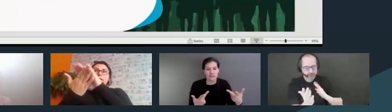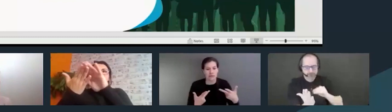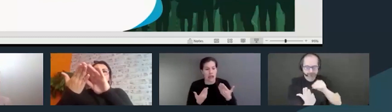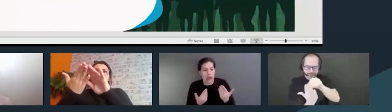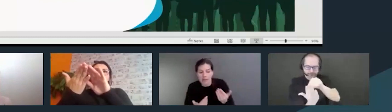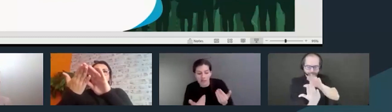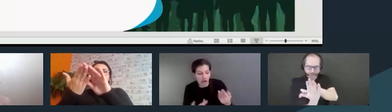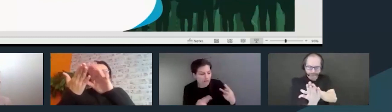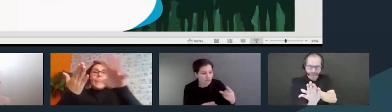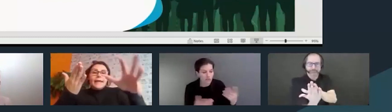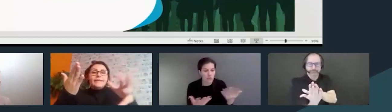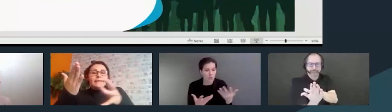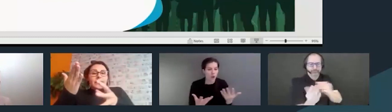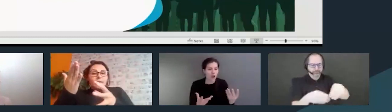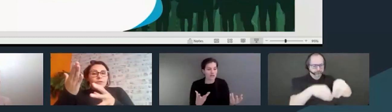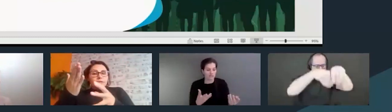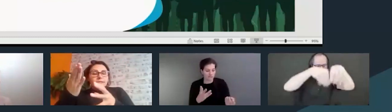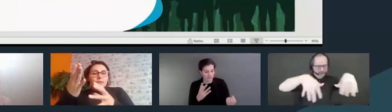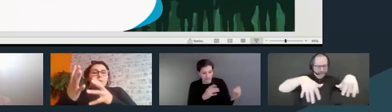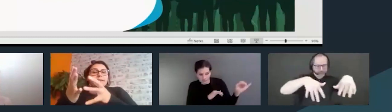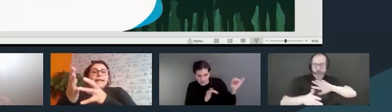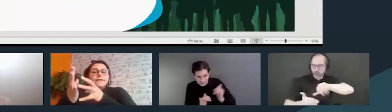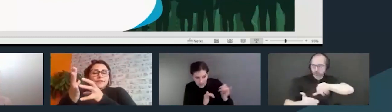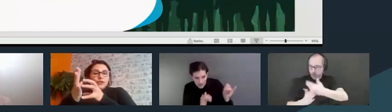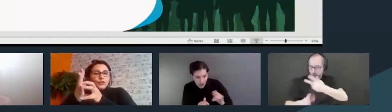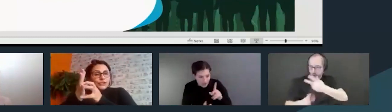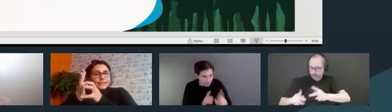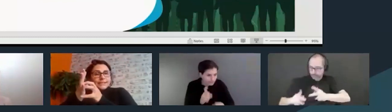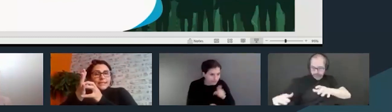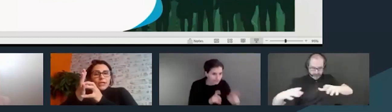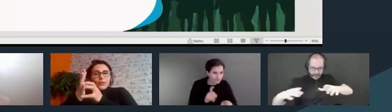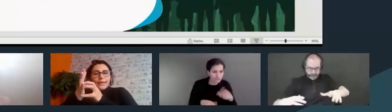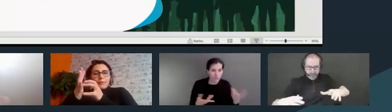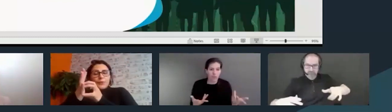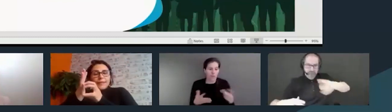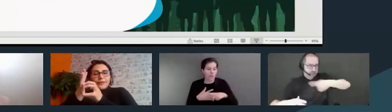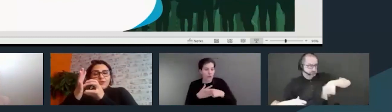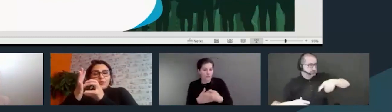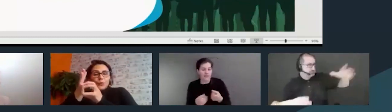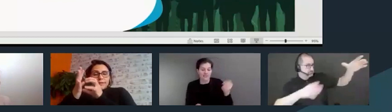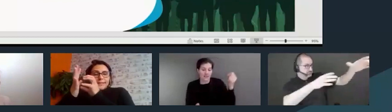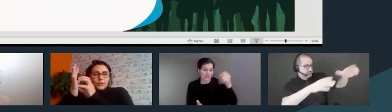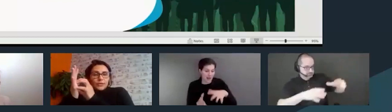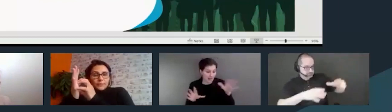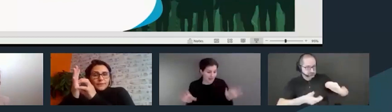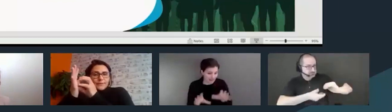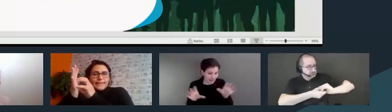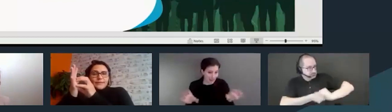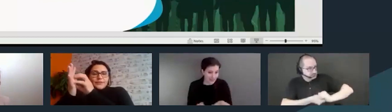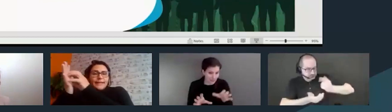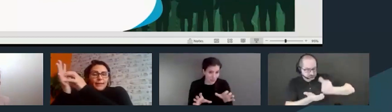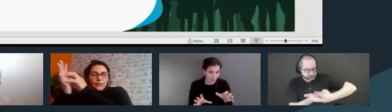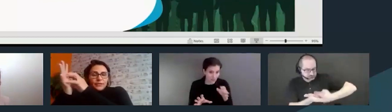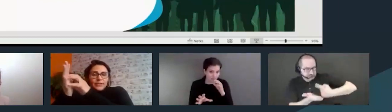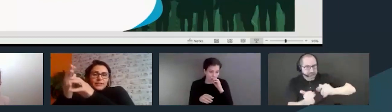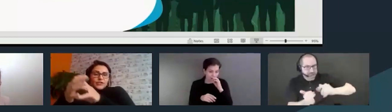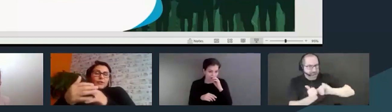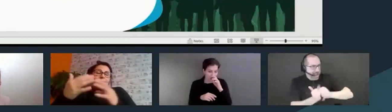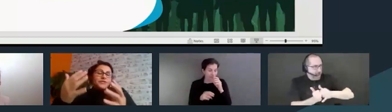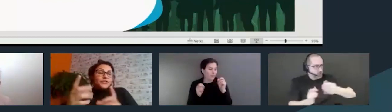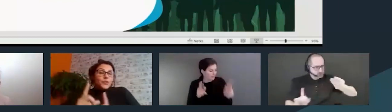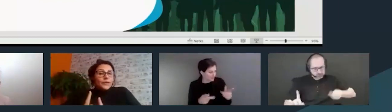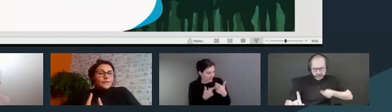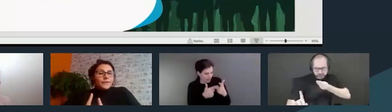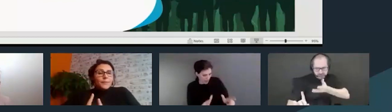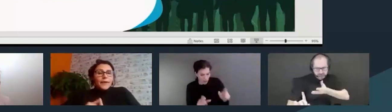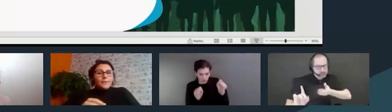Et donc, il est question d'impliquer tout le monde, que ce soit tout le monde qui soit autour d'une même table pour justement réfléchir aux solutions